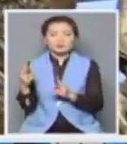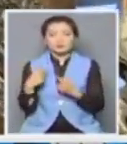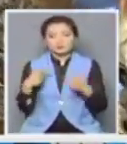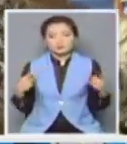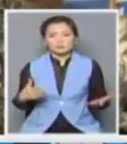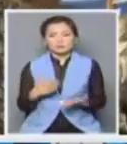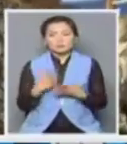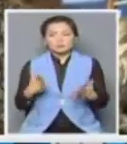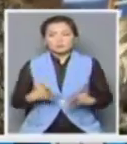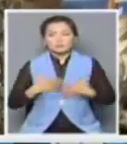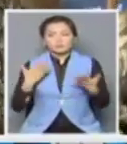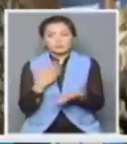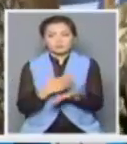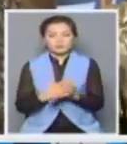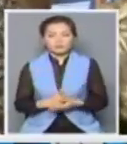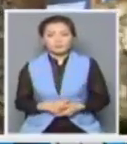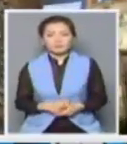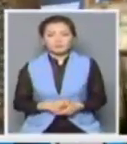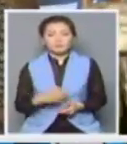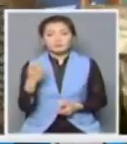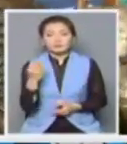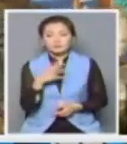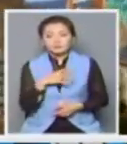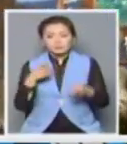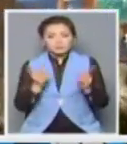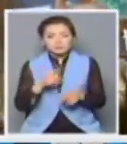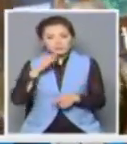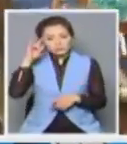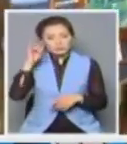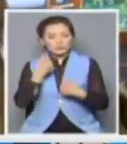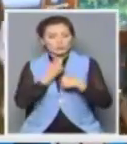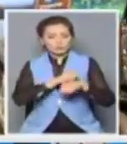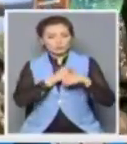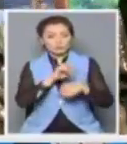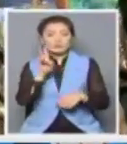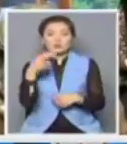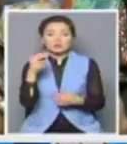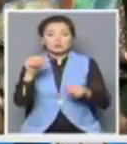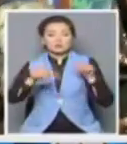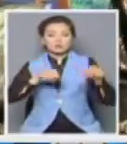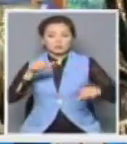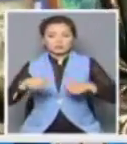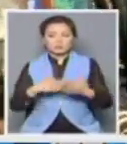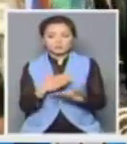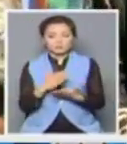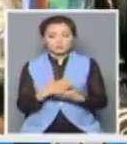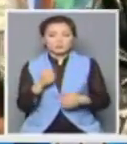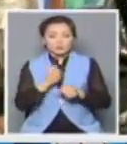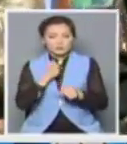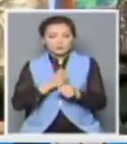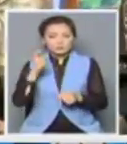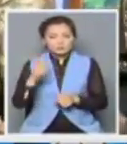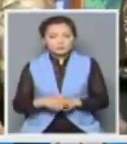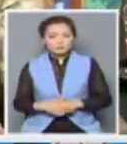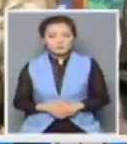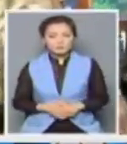көңіл күй барлығы осы жерде. Сондай-ақ нағыз қазақтың ұлттық оюларын нақышып әдемілеп келтірген